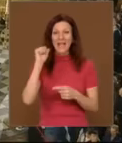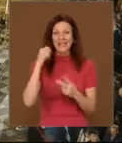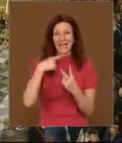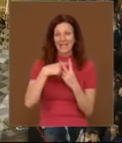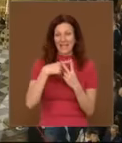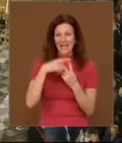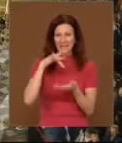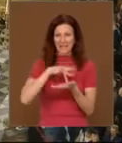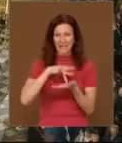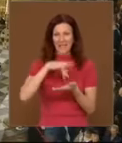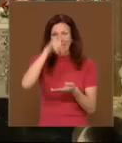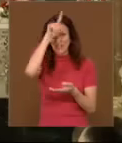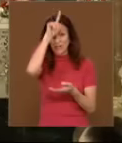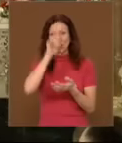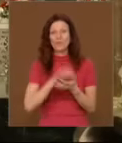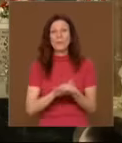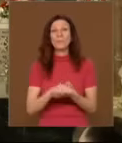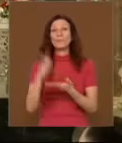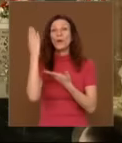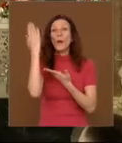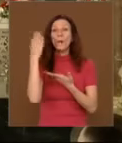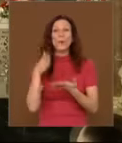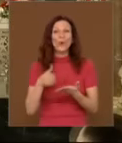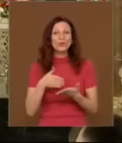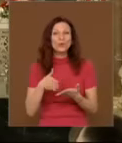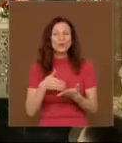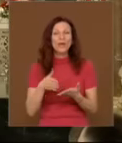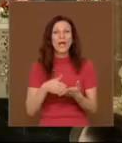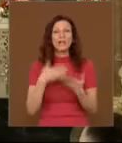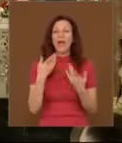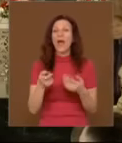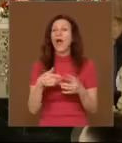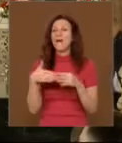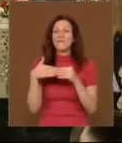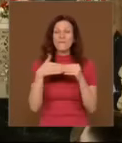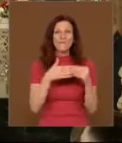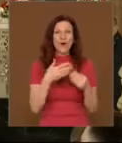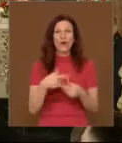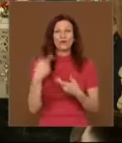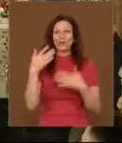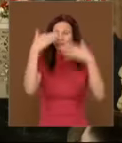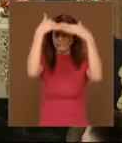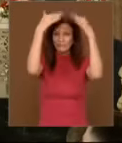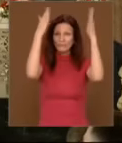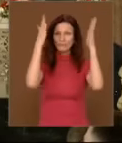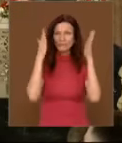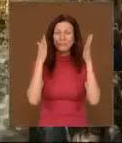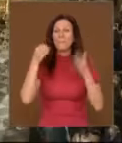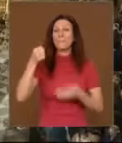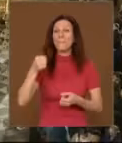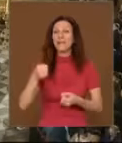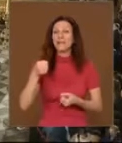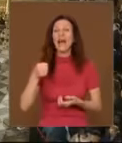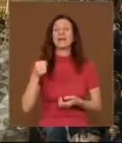Невски. Богослужението ще бъде възглавено от Негово Светейшество, българския патриарх